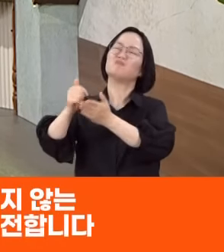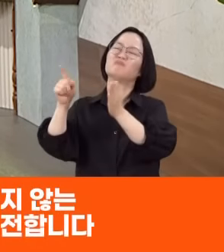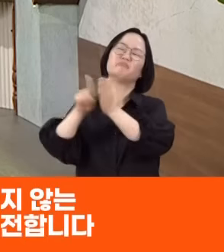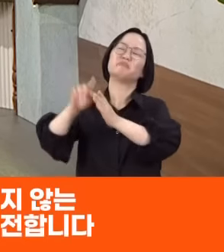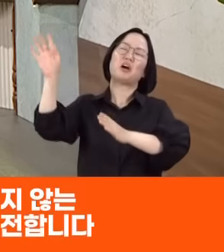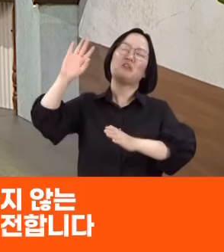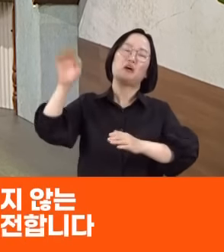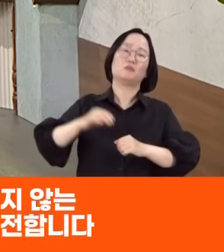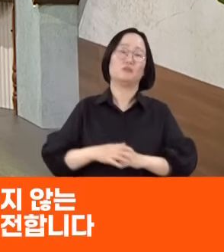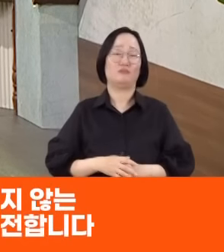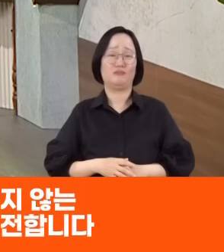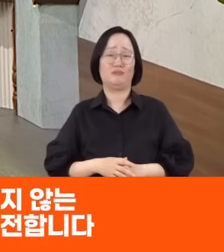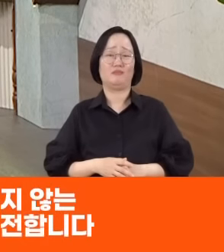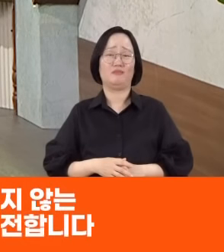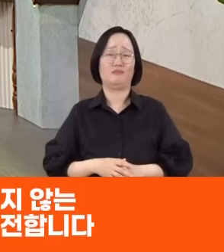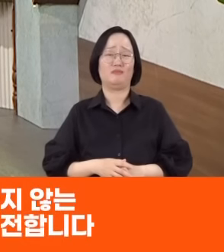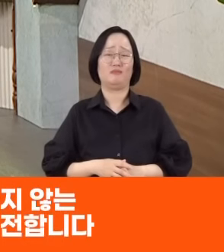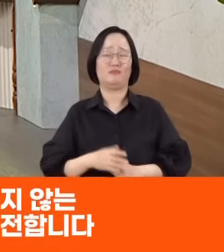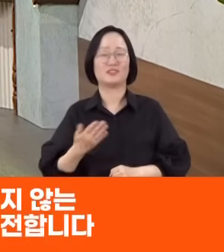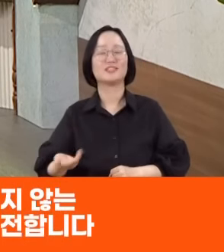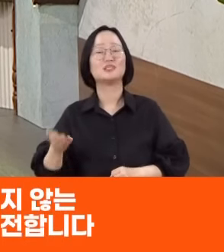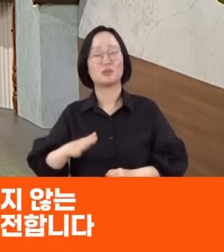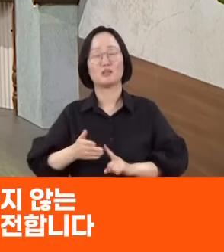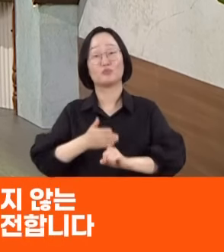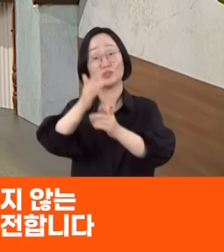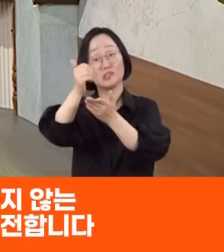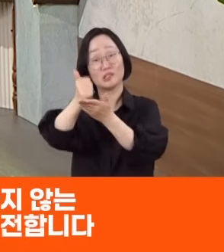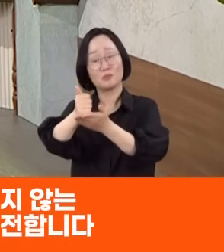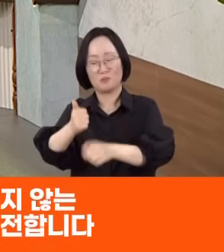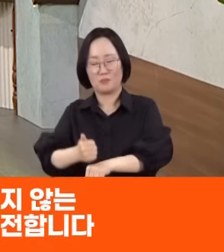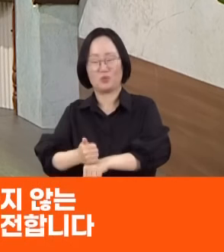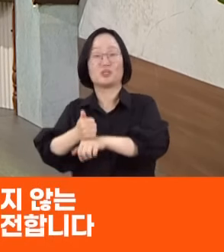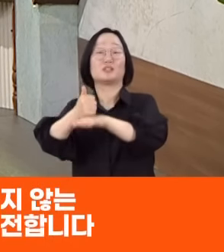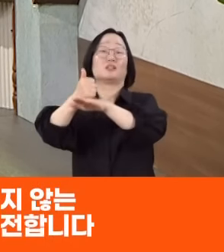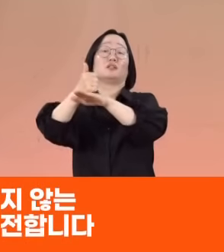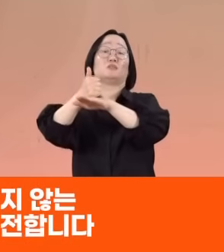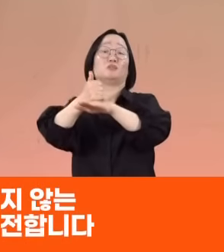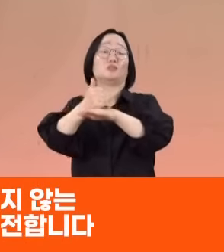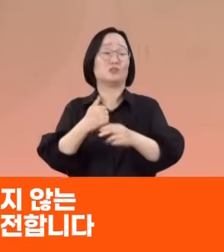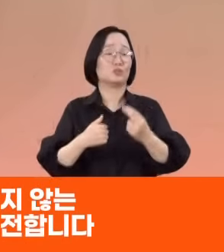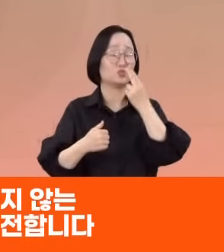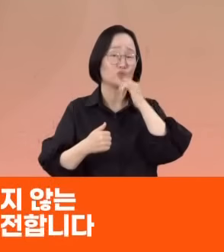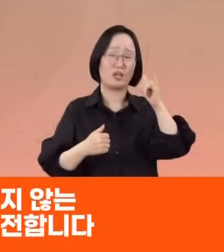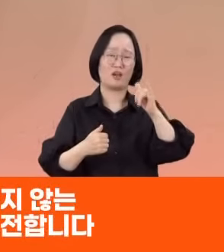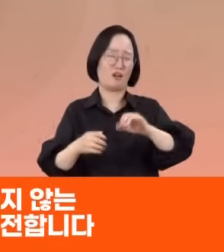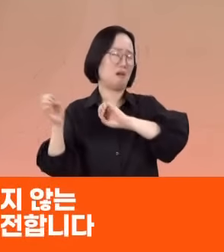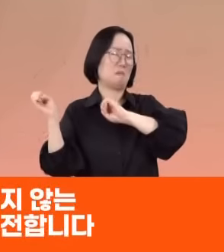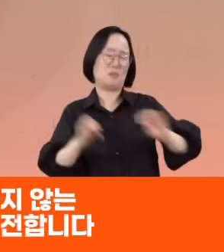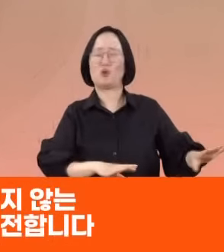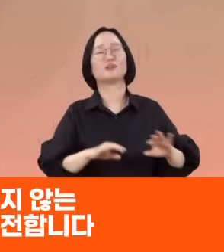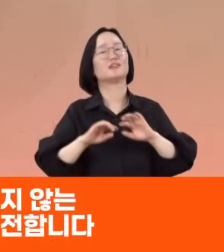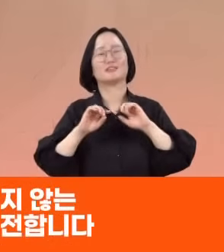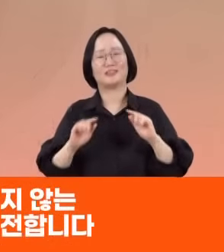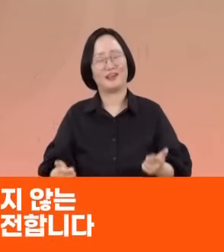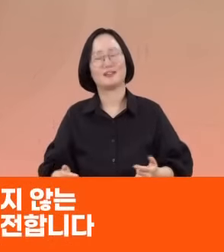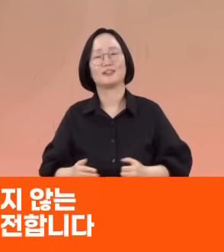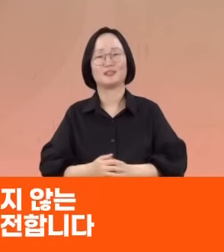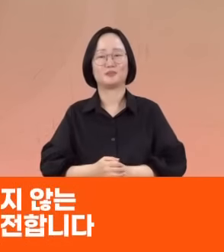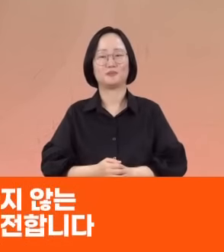언정 불보 살림은 절대 우리를 버리지 않으신다고 합니다 오 대자대비